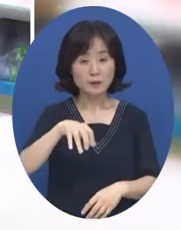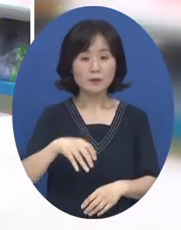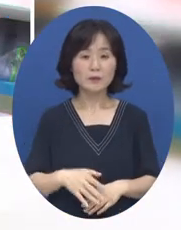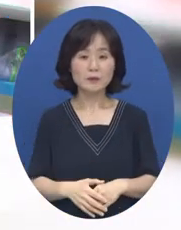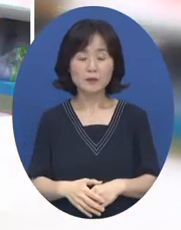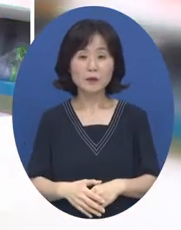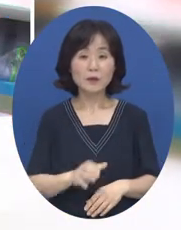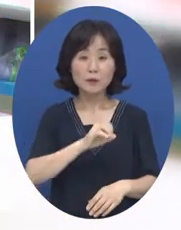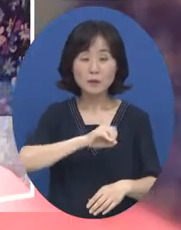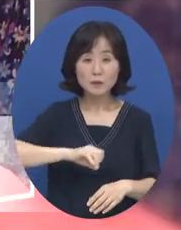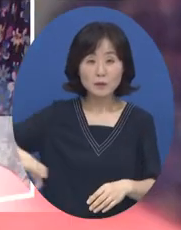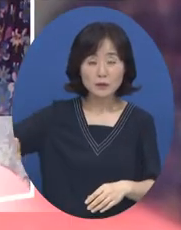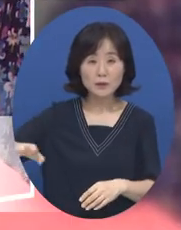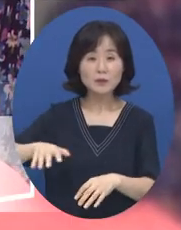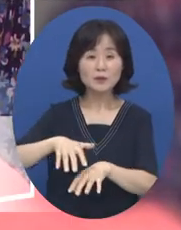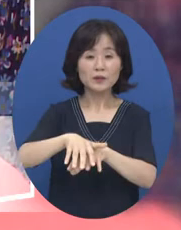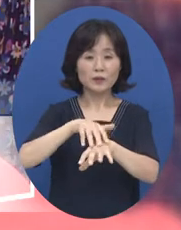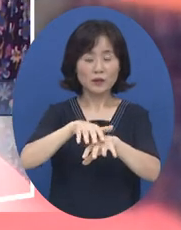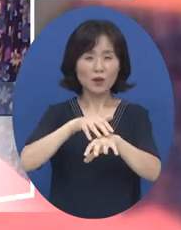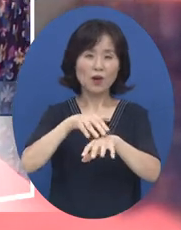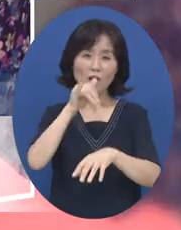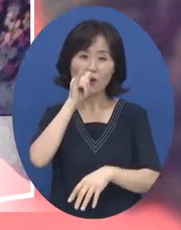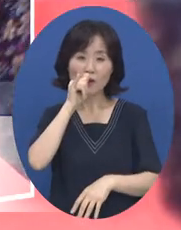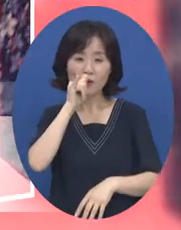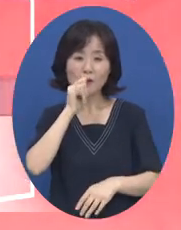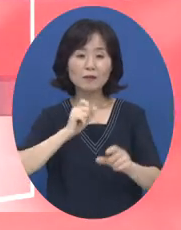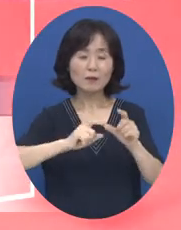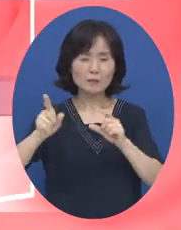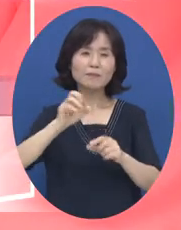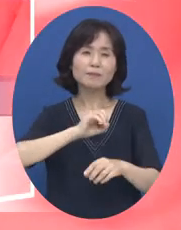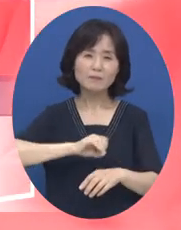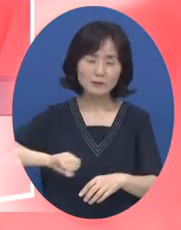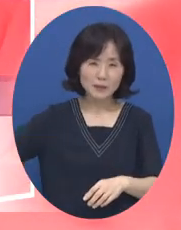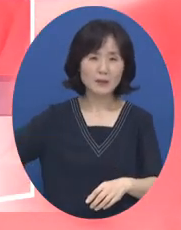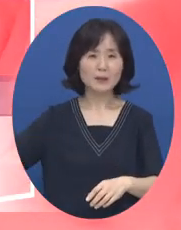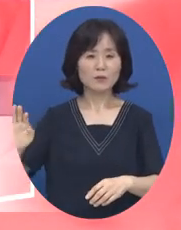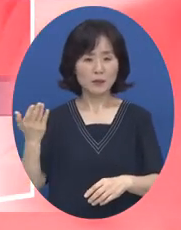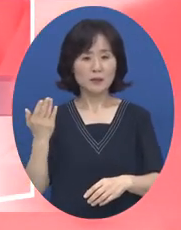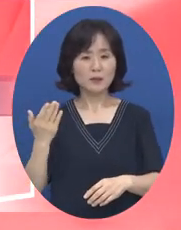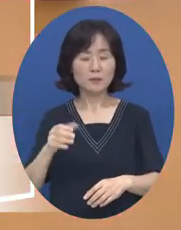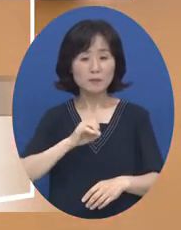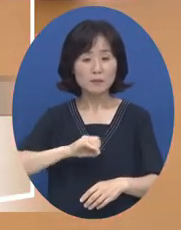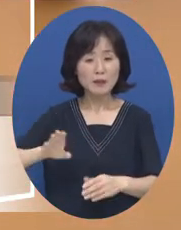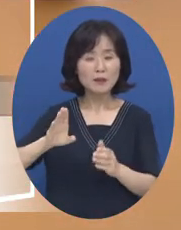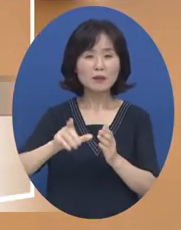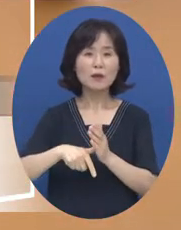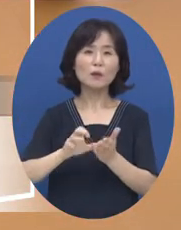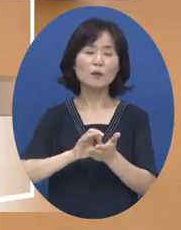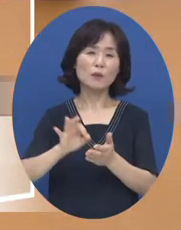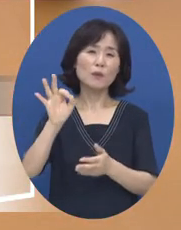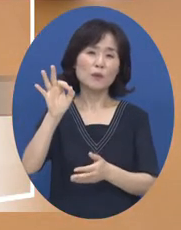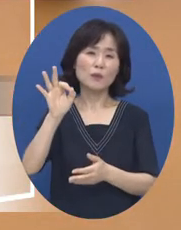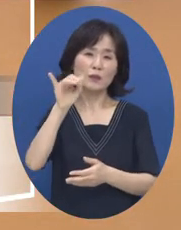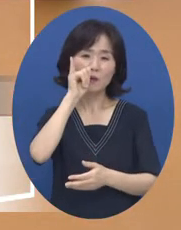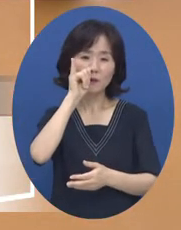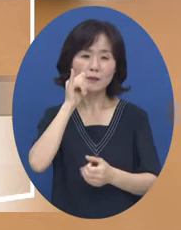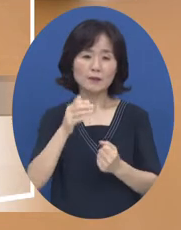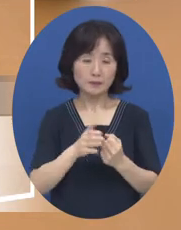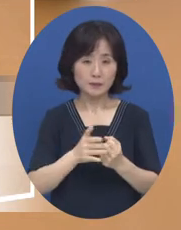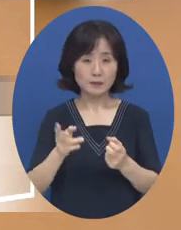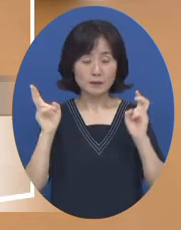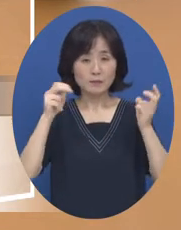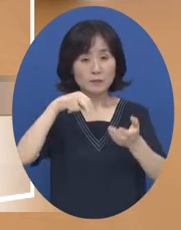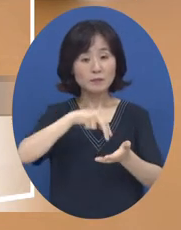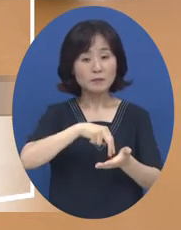섬유 기업에서 그 자투리 원단들이 나오게 되는데 대부분이 폐기가 되는데 그런 폐기할 때또 비용이 들기 때문에 기업 입장에서는